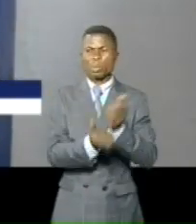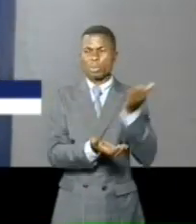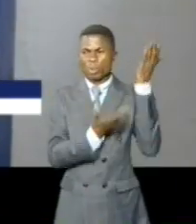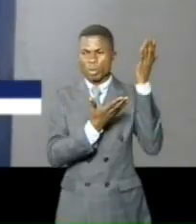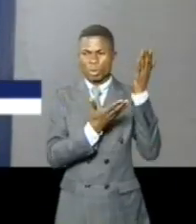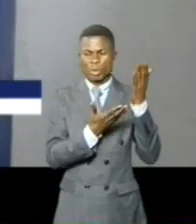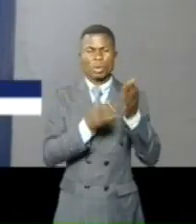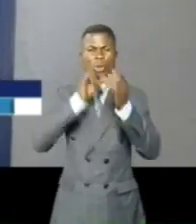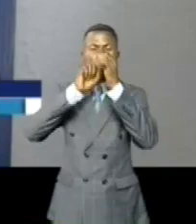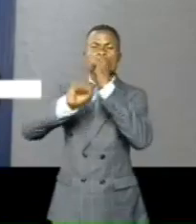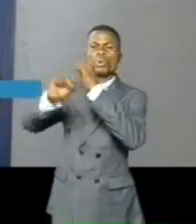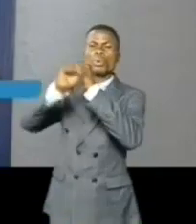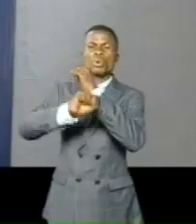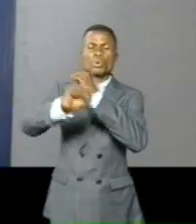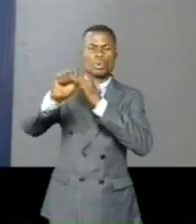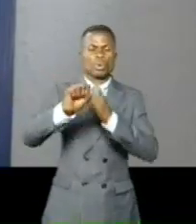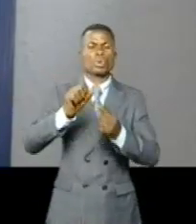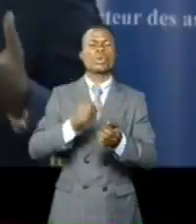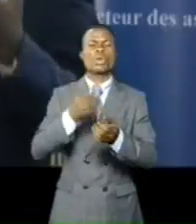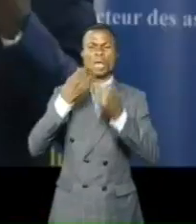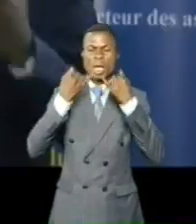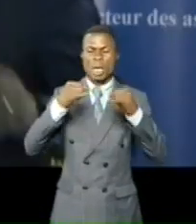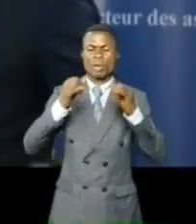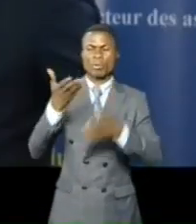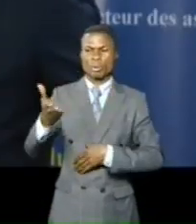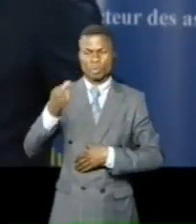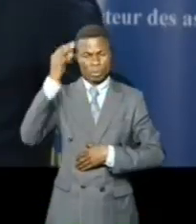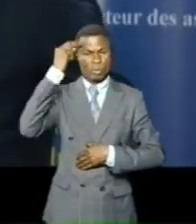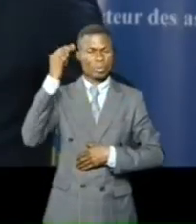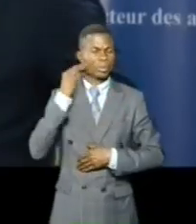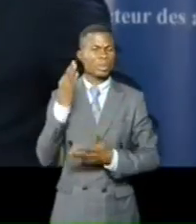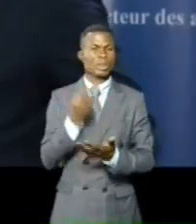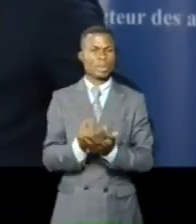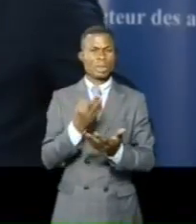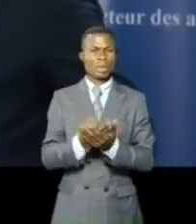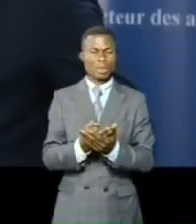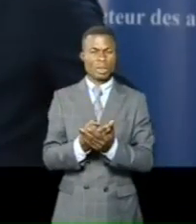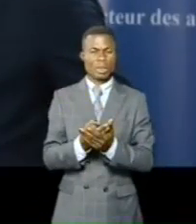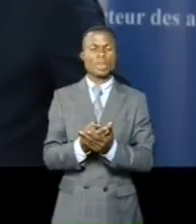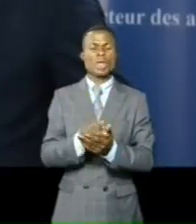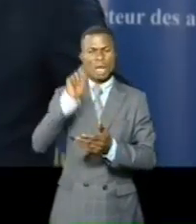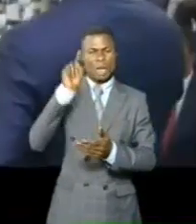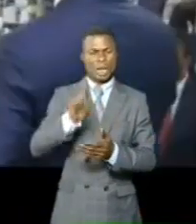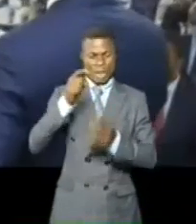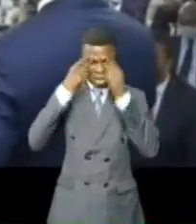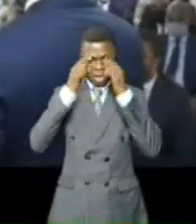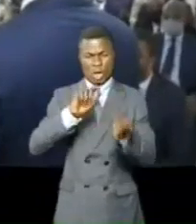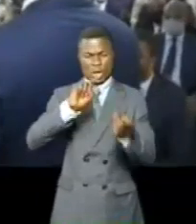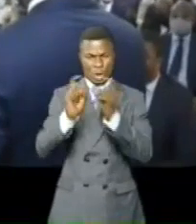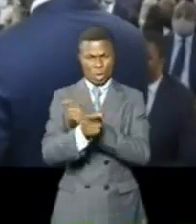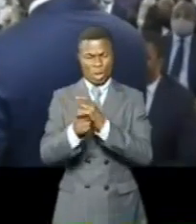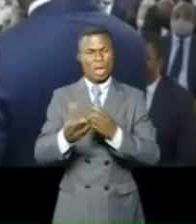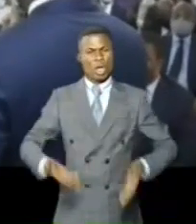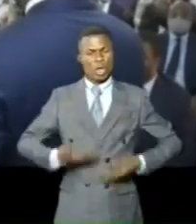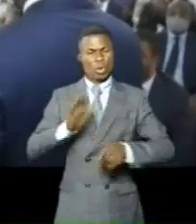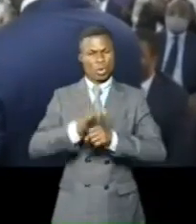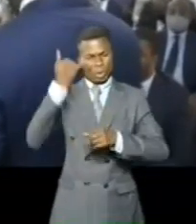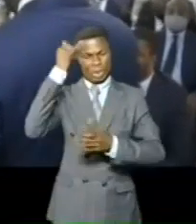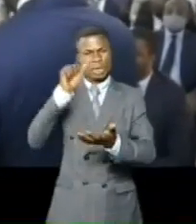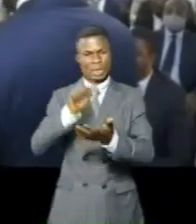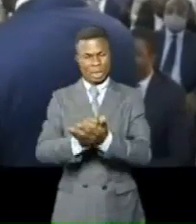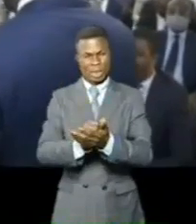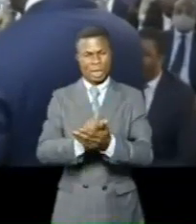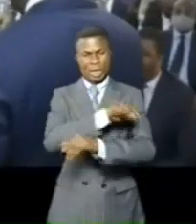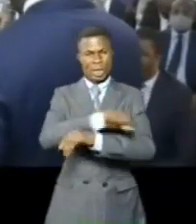la vulgarisation et de la sensibilisation. Le ministre des Finances, qui s'en tient aux réformes déjà engagées, salue le management de